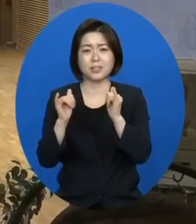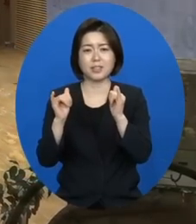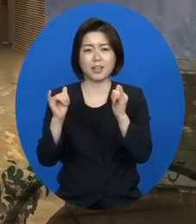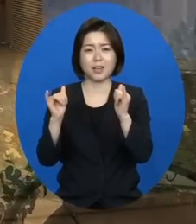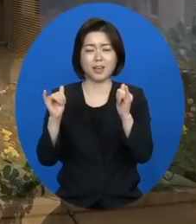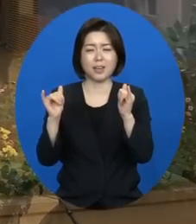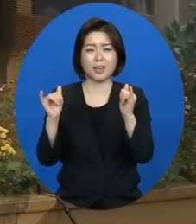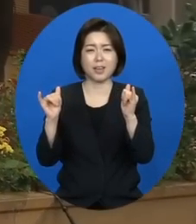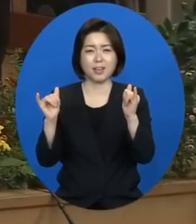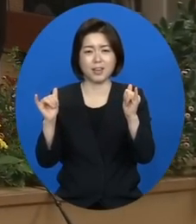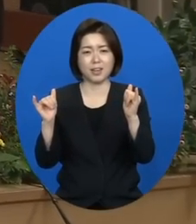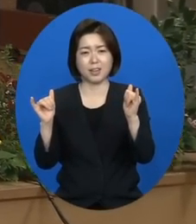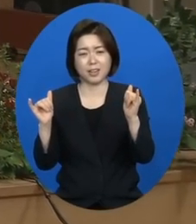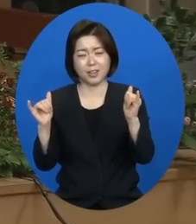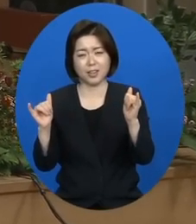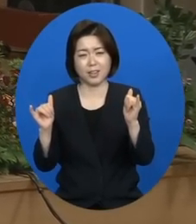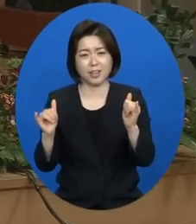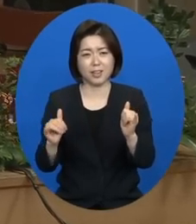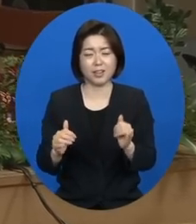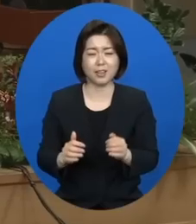순종하는 자